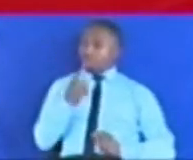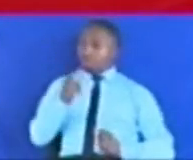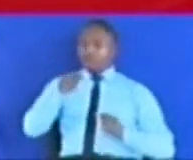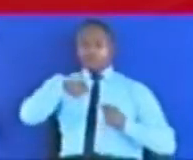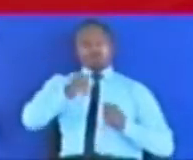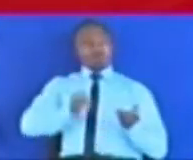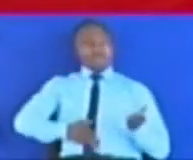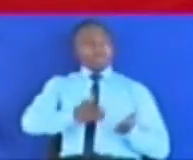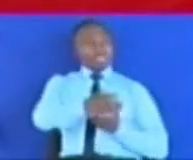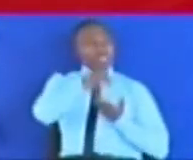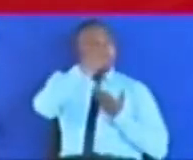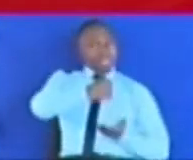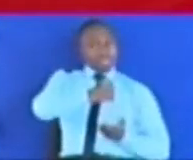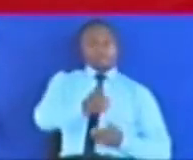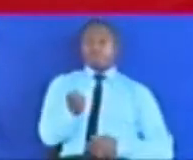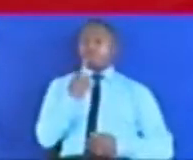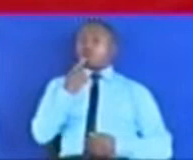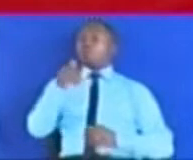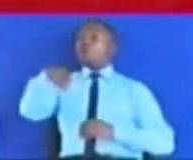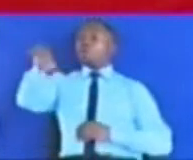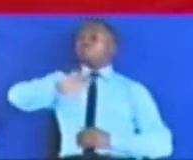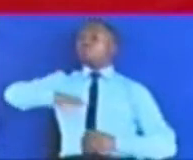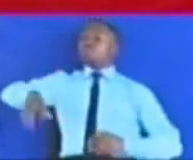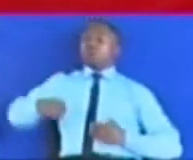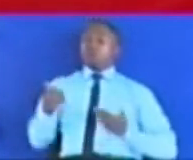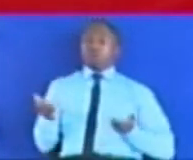kuidhinisha bajeti ya dawa zikaibiwe.